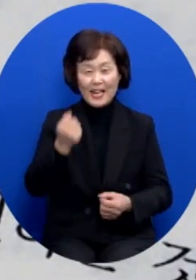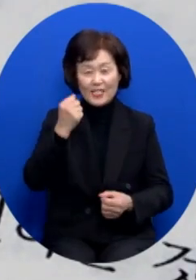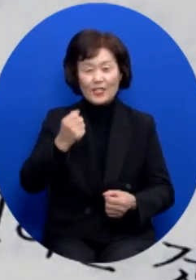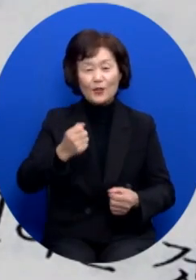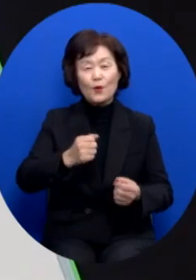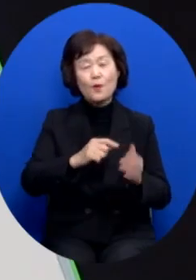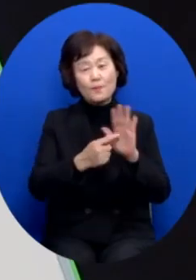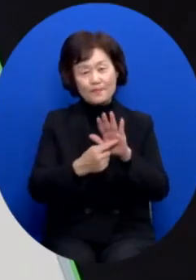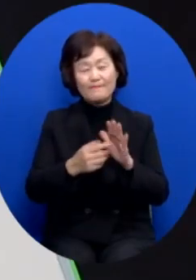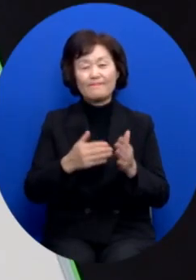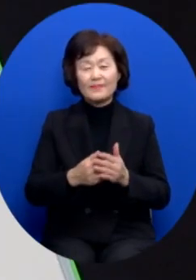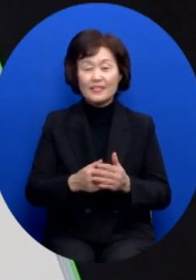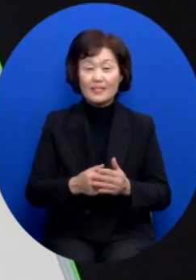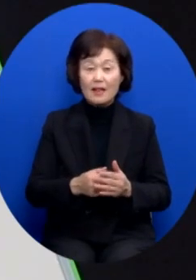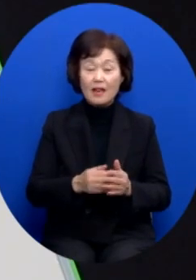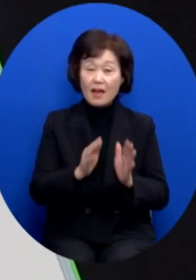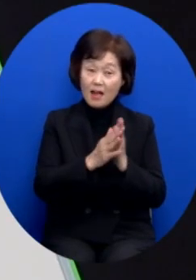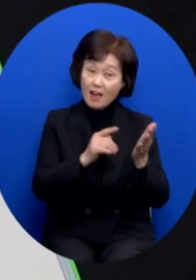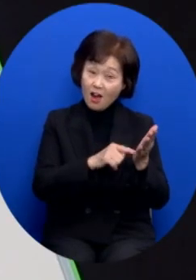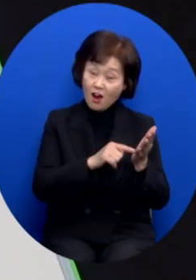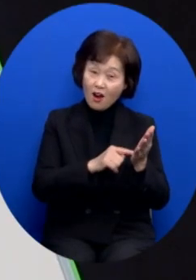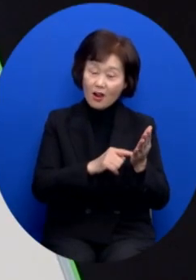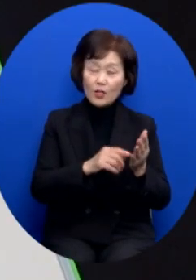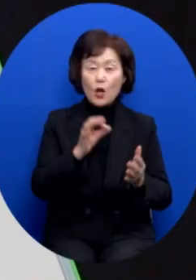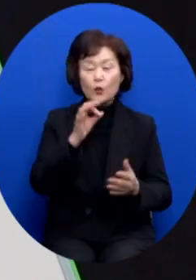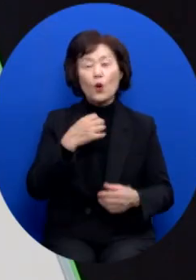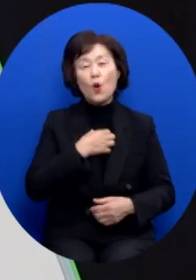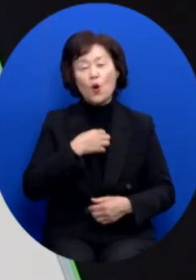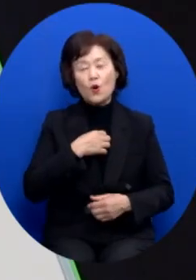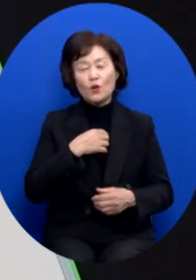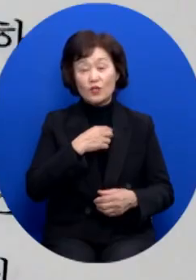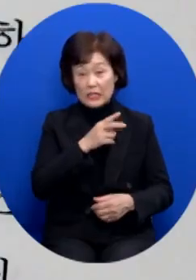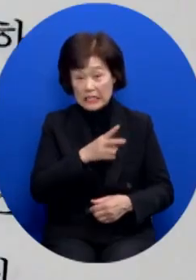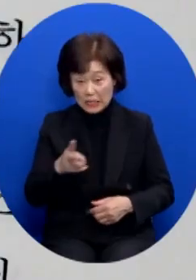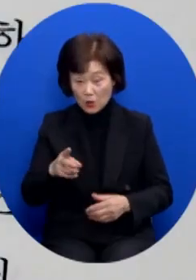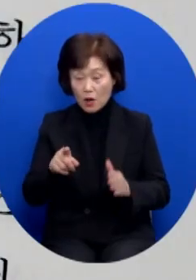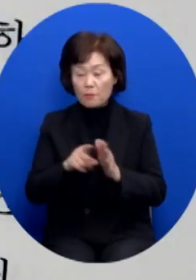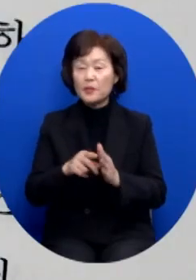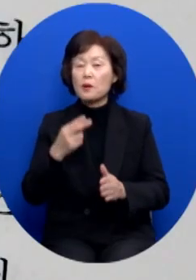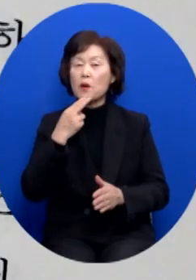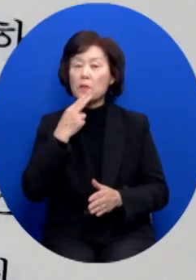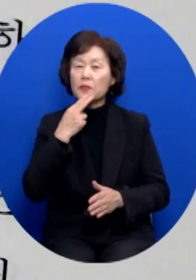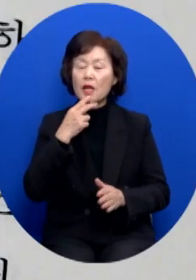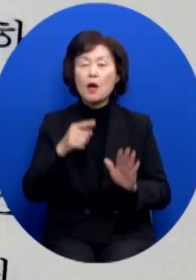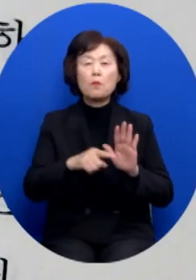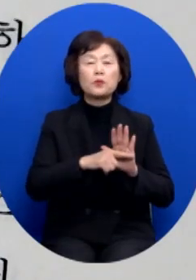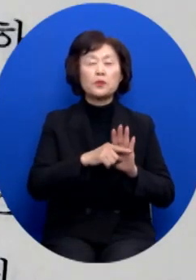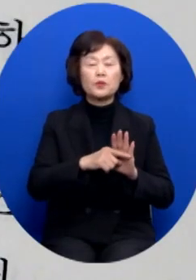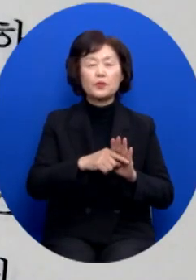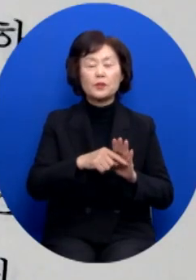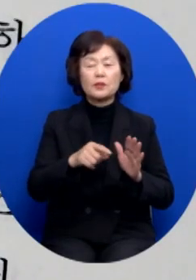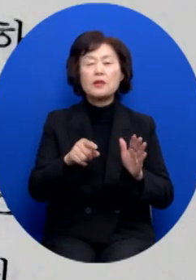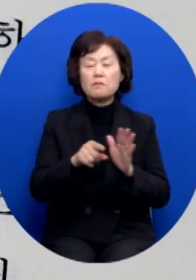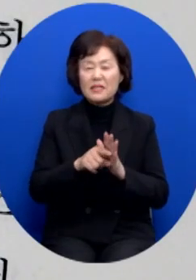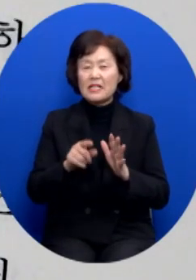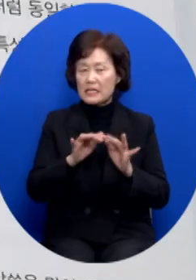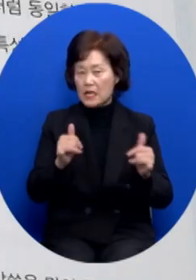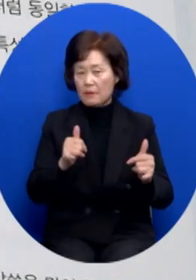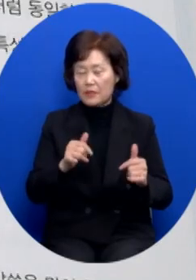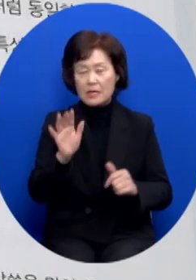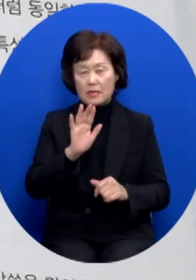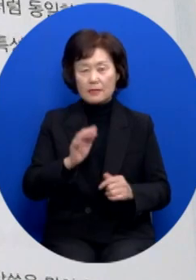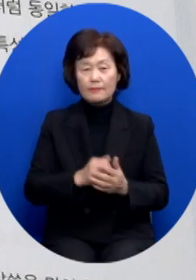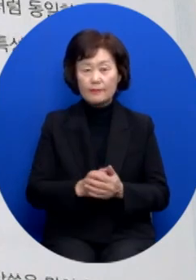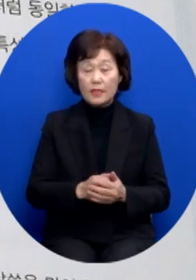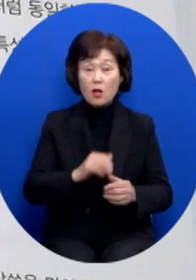제시합니다. 저자는 돈 걱정은 믿음 없음이라는 돈에 대한 부정적 기독교인의 인식을 언급합니다.